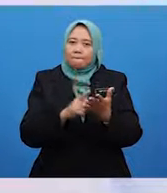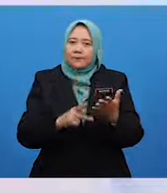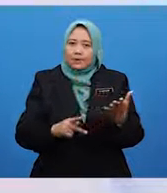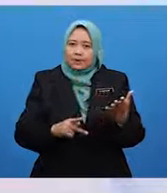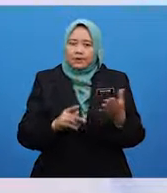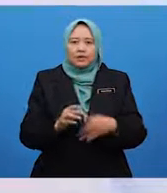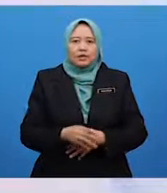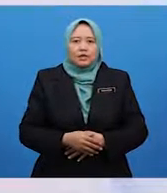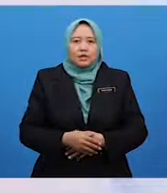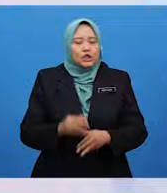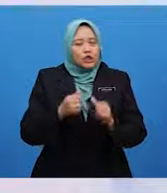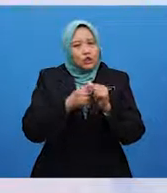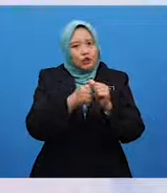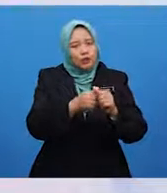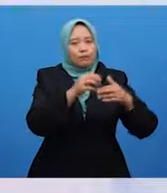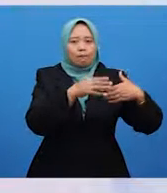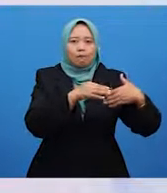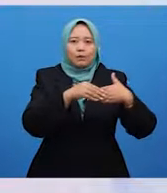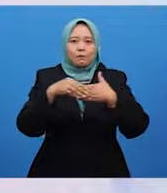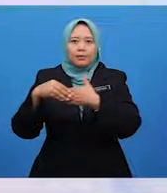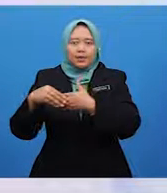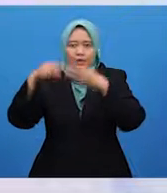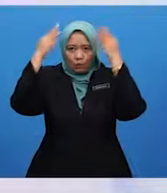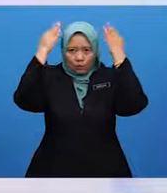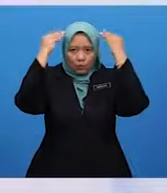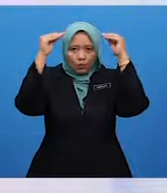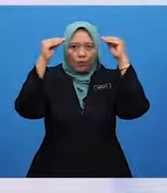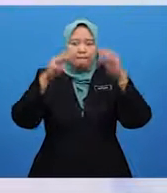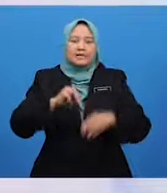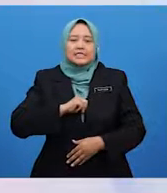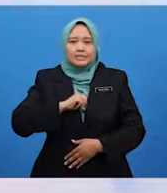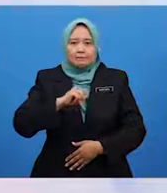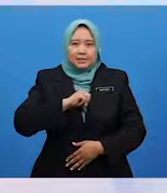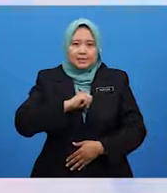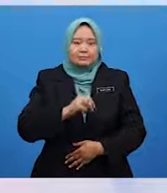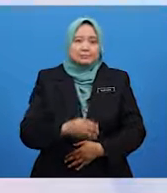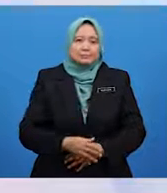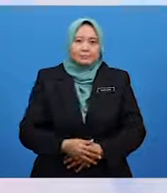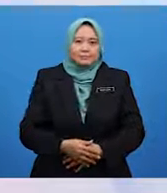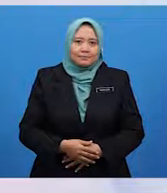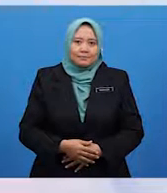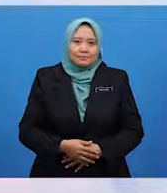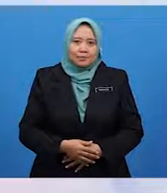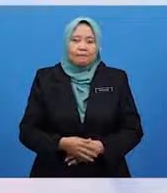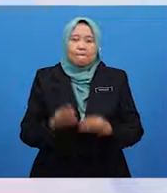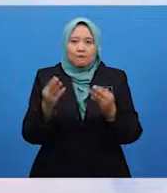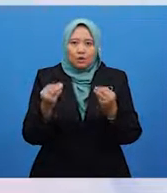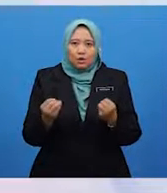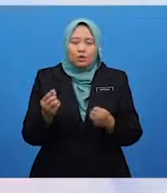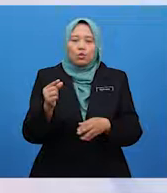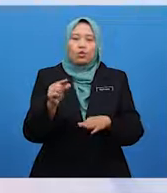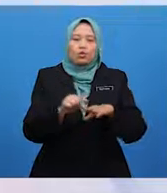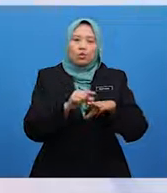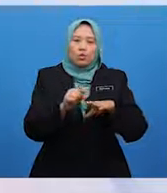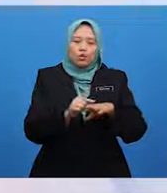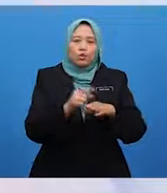bawah bimbingan guru mereka. Itu paling tepat sekali. Pelajar-pelajar pastikan apabila kita melakukan satu karya sekarang dalam proses pembelajaran, mesti melalui di bawah